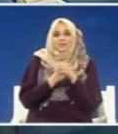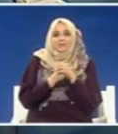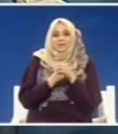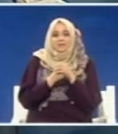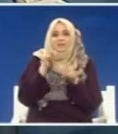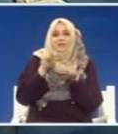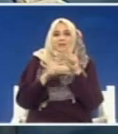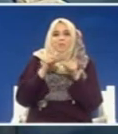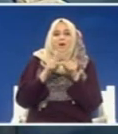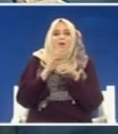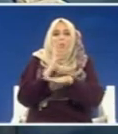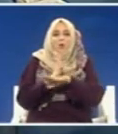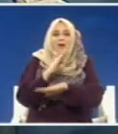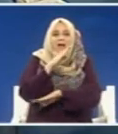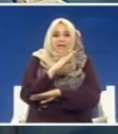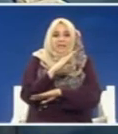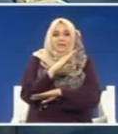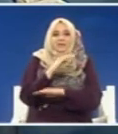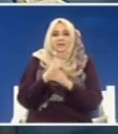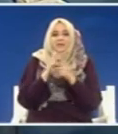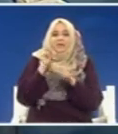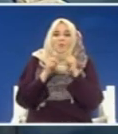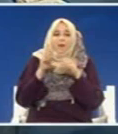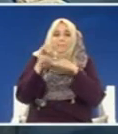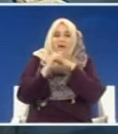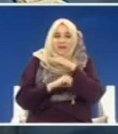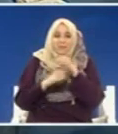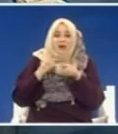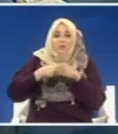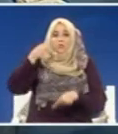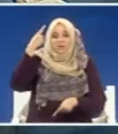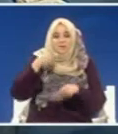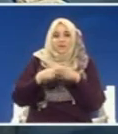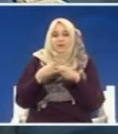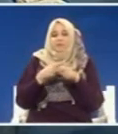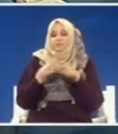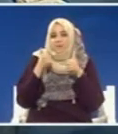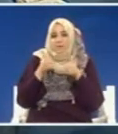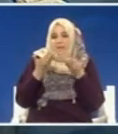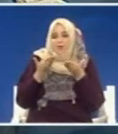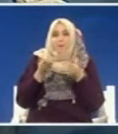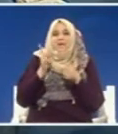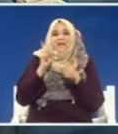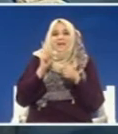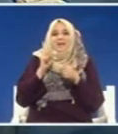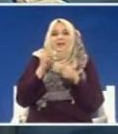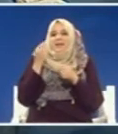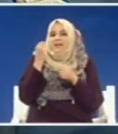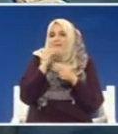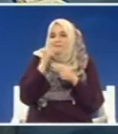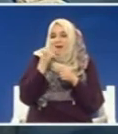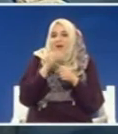عليا خطات الظهر والعصر ويزيد يلاقيني المغرب كيما دوكا نهار راهو طويل، بصح في الشتاء يلاقيني